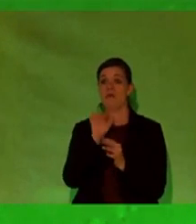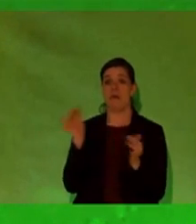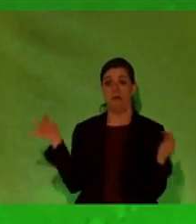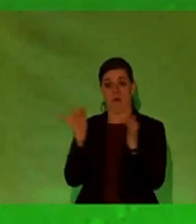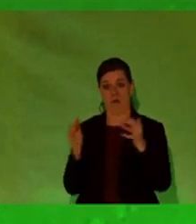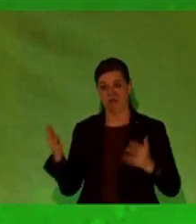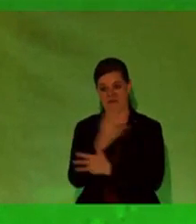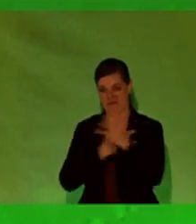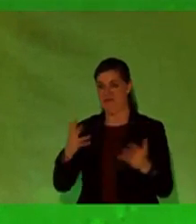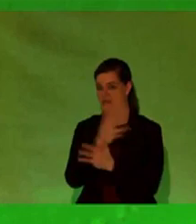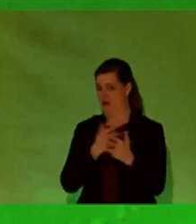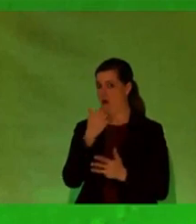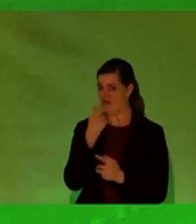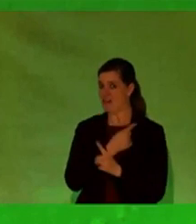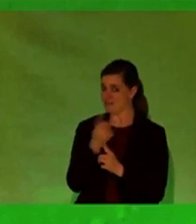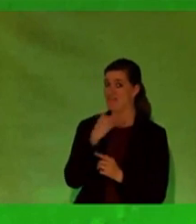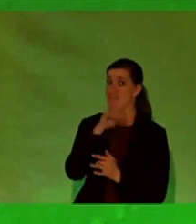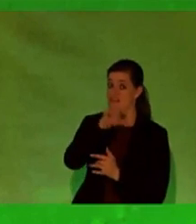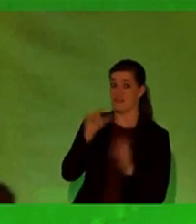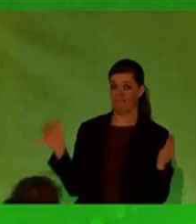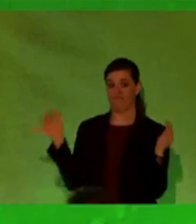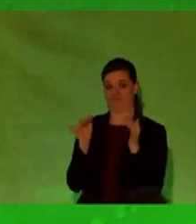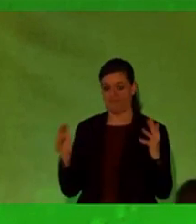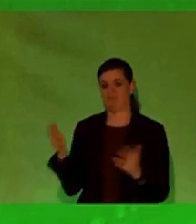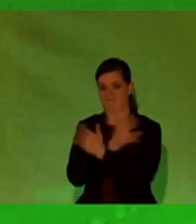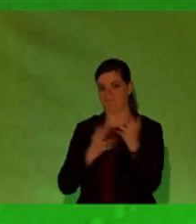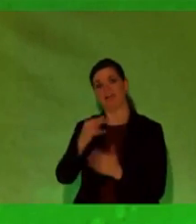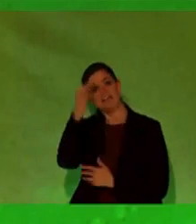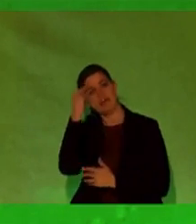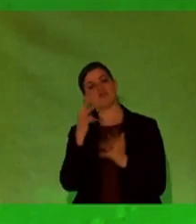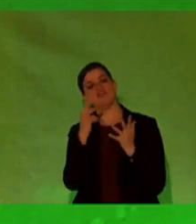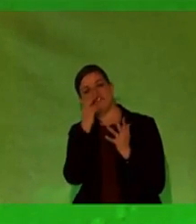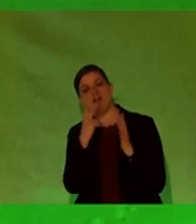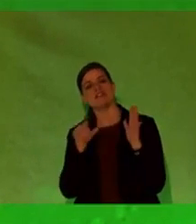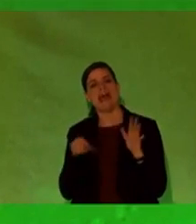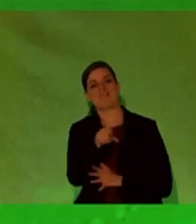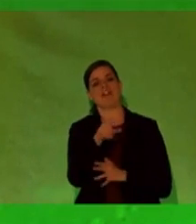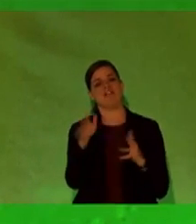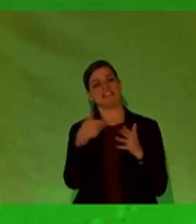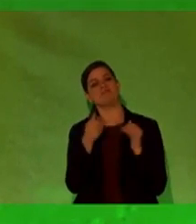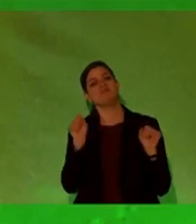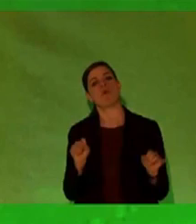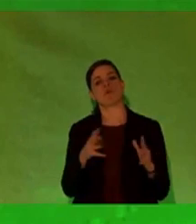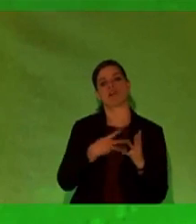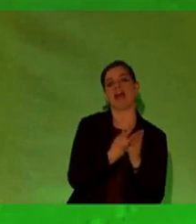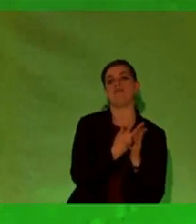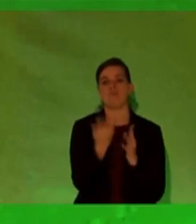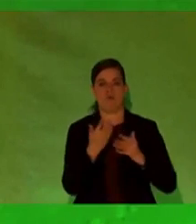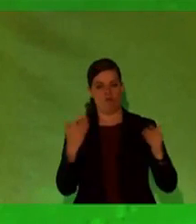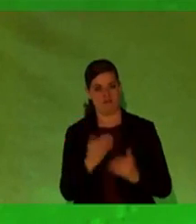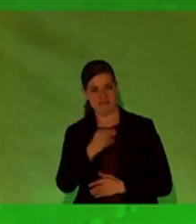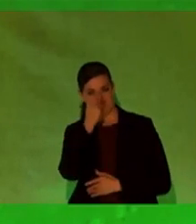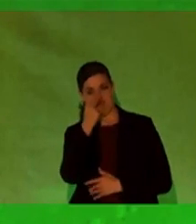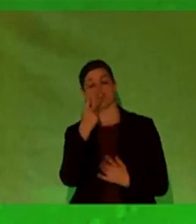uns überlegen wollt, welche Möglichkeiten gibt es eben, ein günstiges Angebot für ganz NRW zu bieten. Wir machen das im Programmprozess, wir